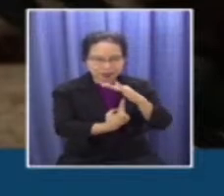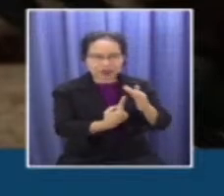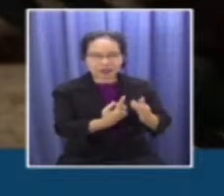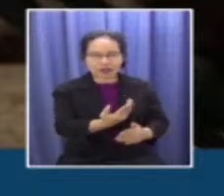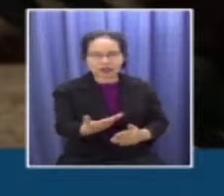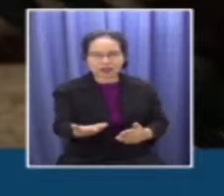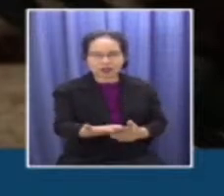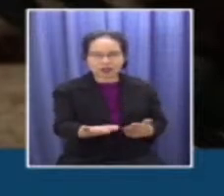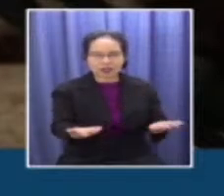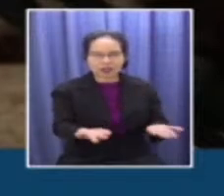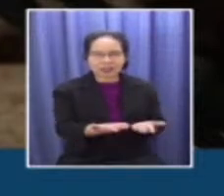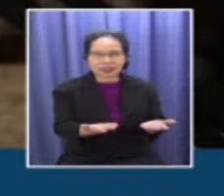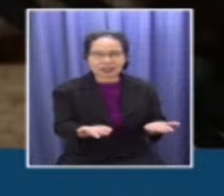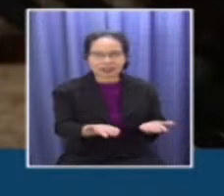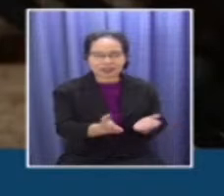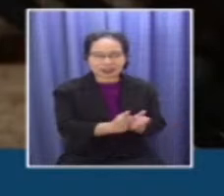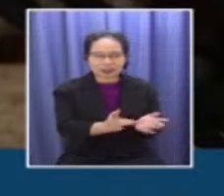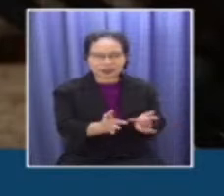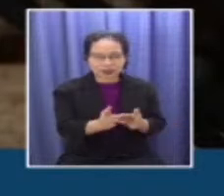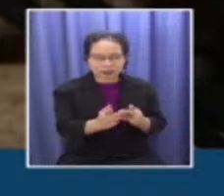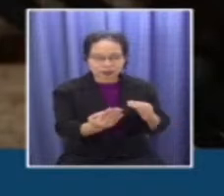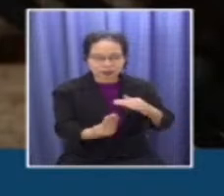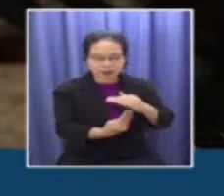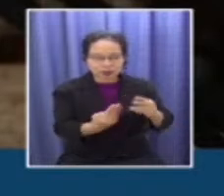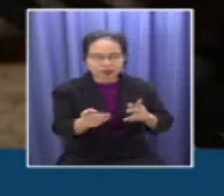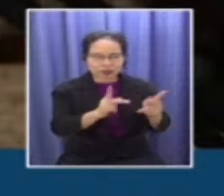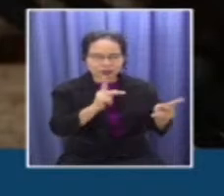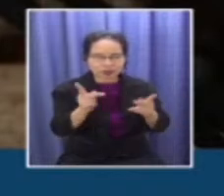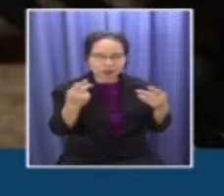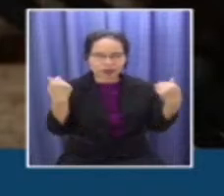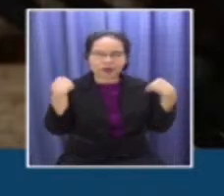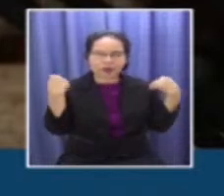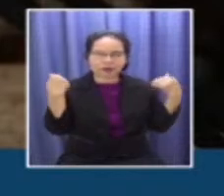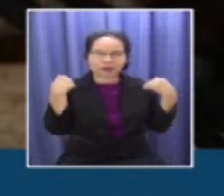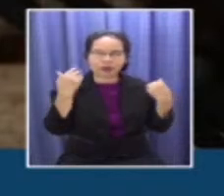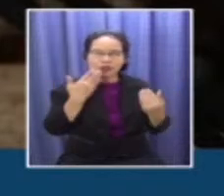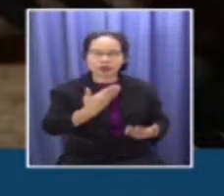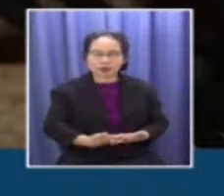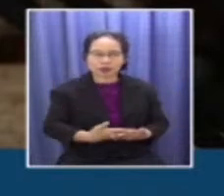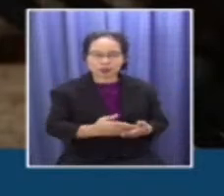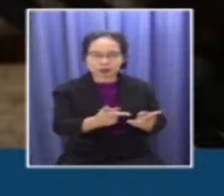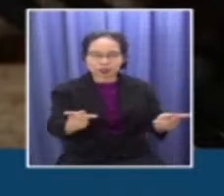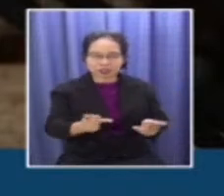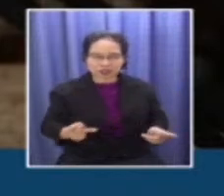Enti yesa ni nipa wan mo nyansa enante.